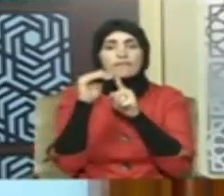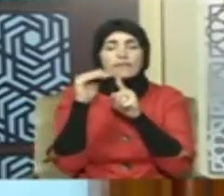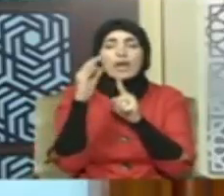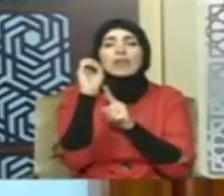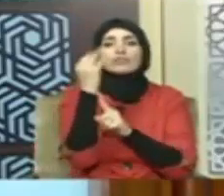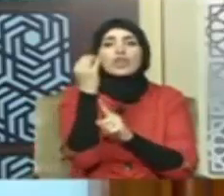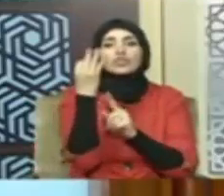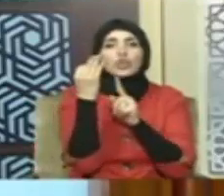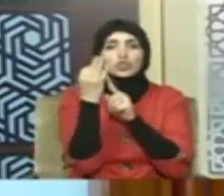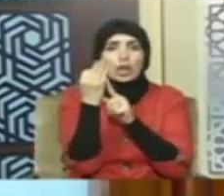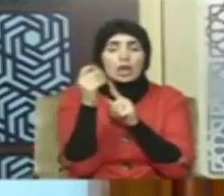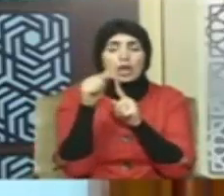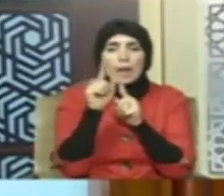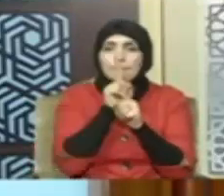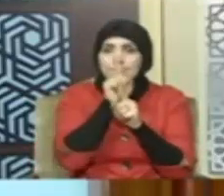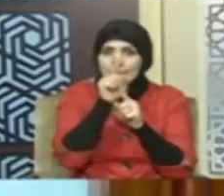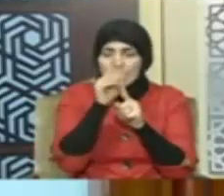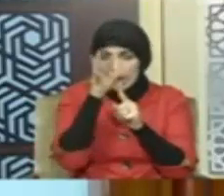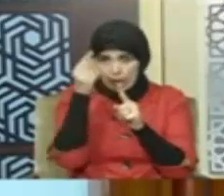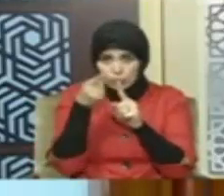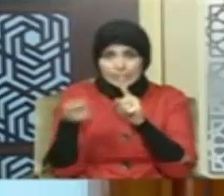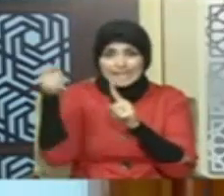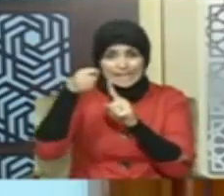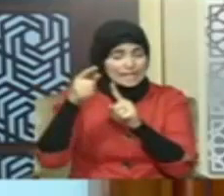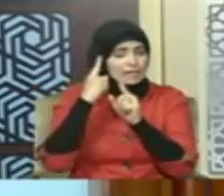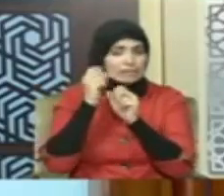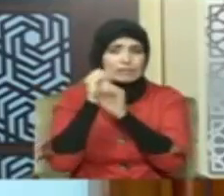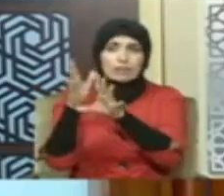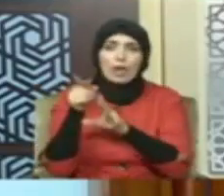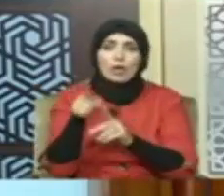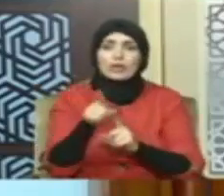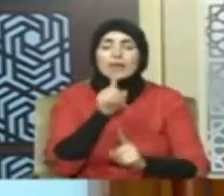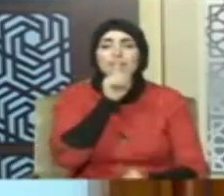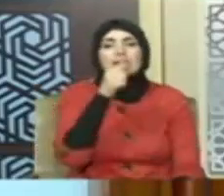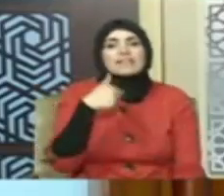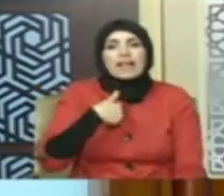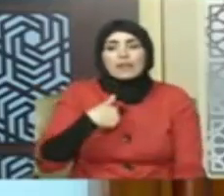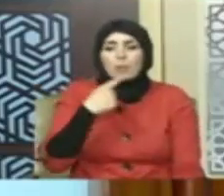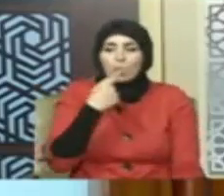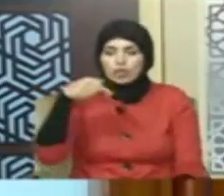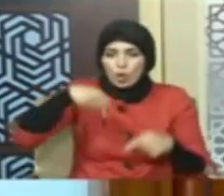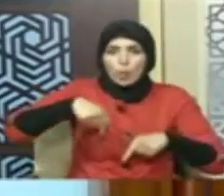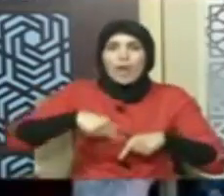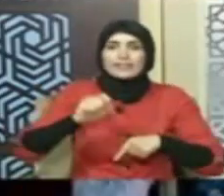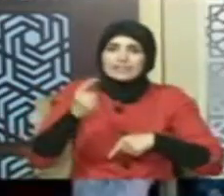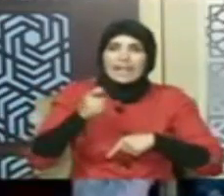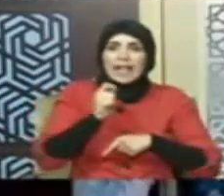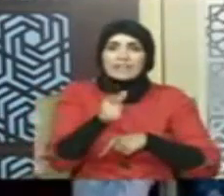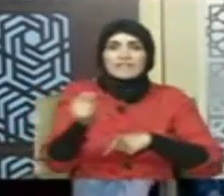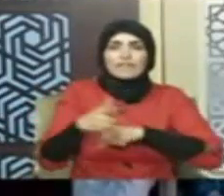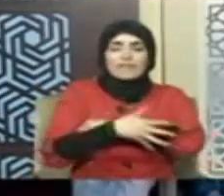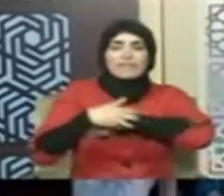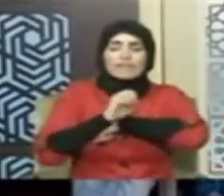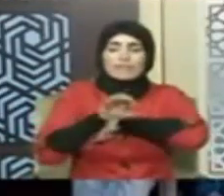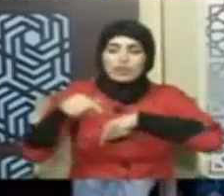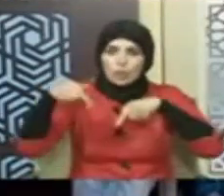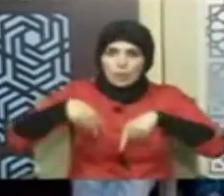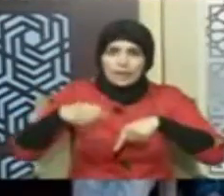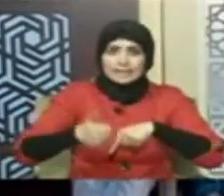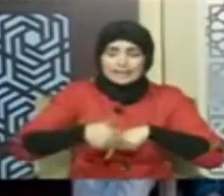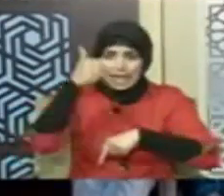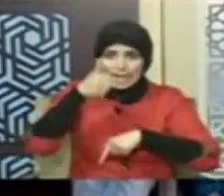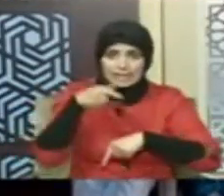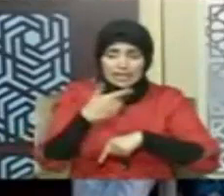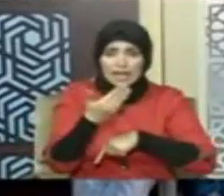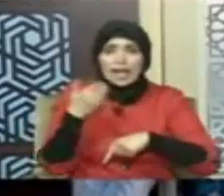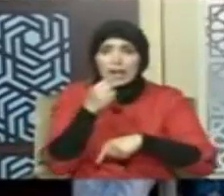عليه. لكنني أميل إلى الرأي القائل بتعجيلها قبل العيد بأيام حتى يتمكن